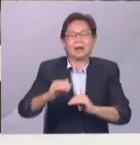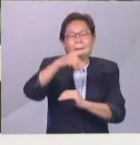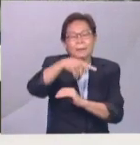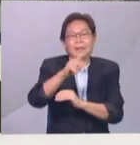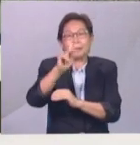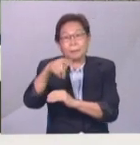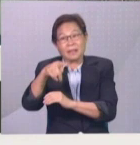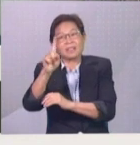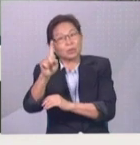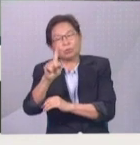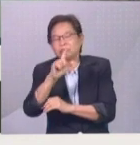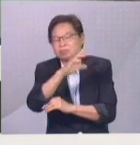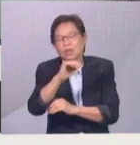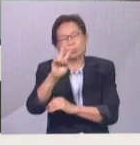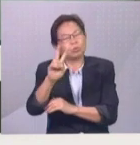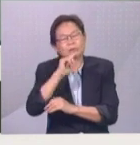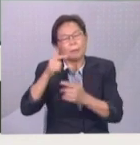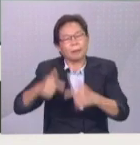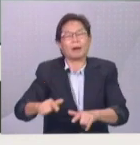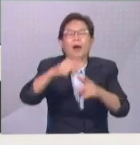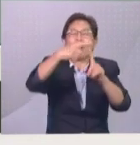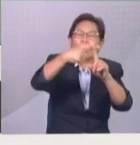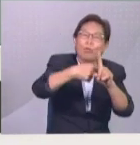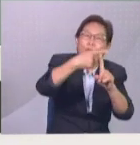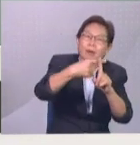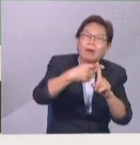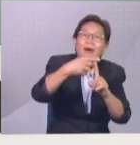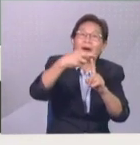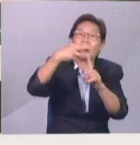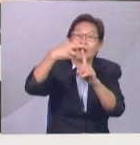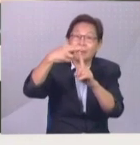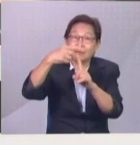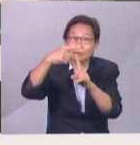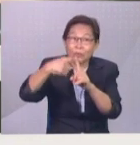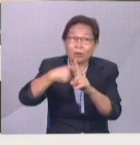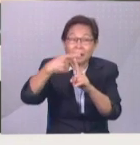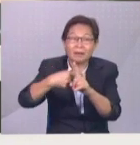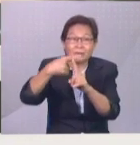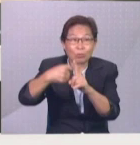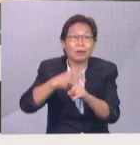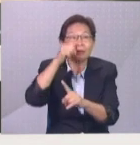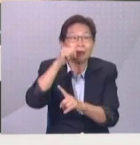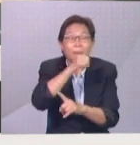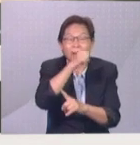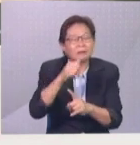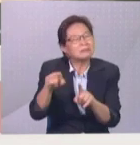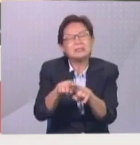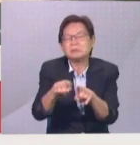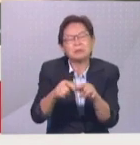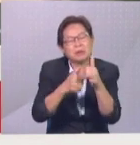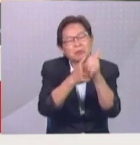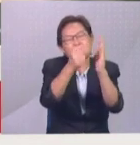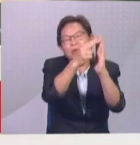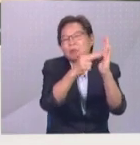2. Dan bulan Ramadan sekalipun, ia masih lagi tertakluk kepada undang-undang yang saya sebutkan